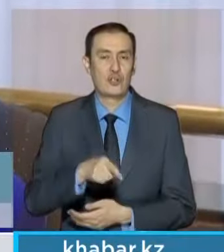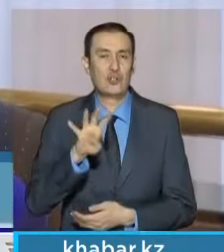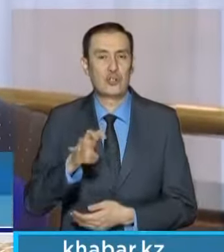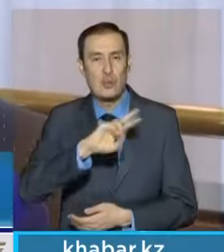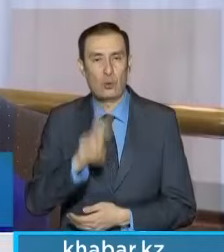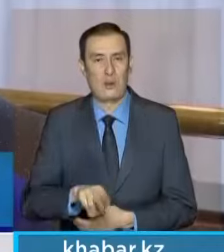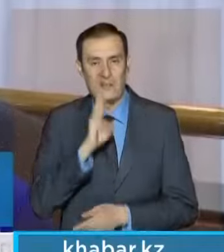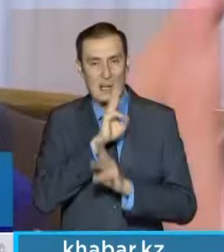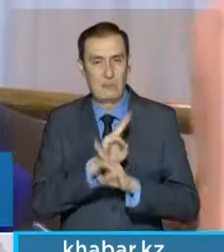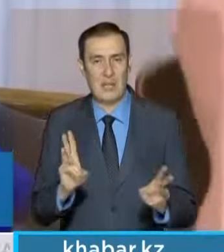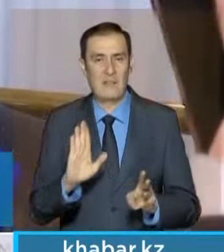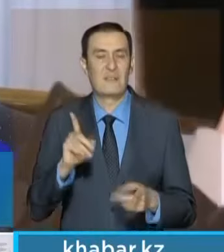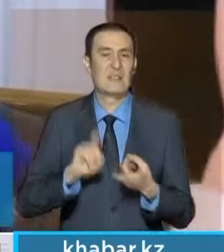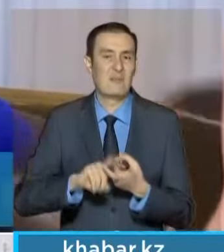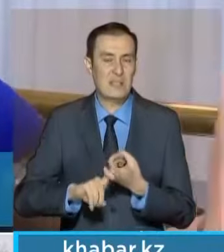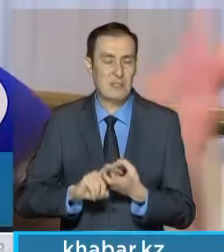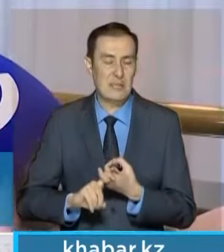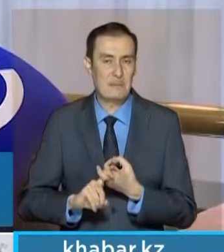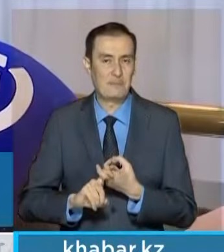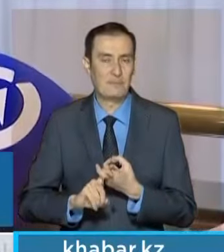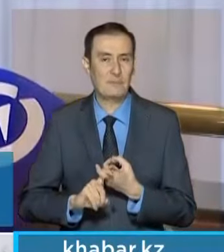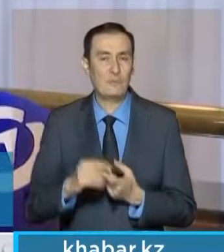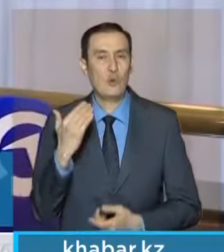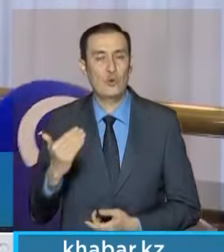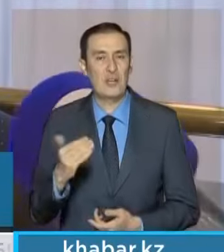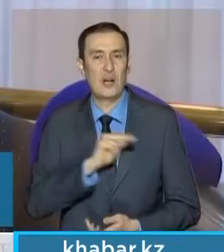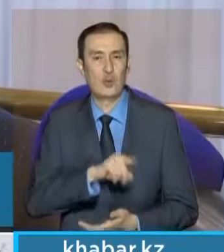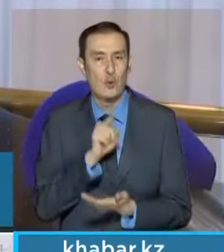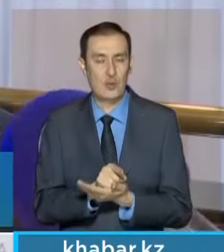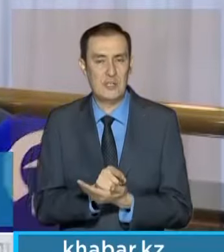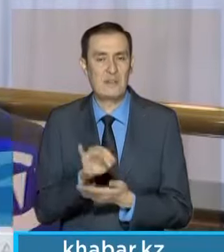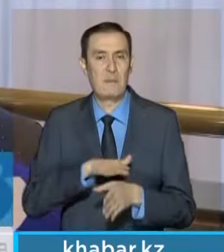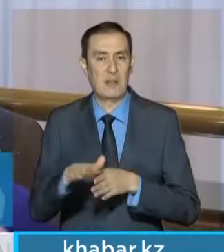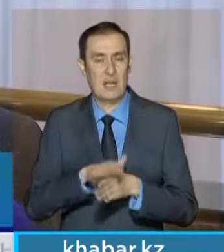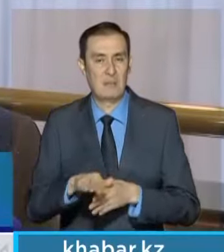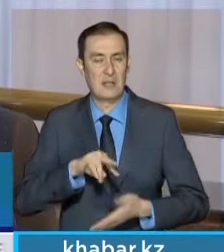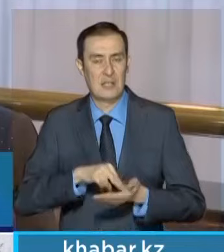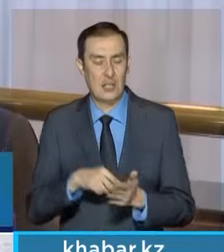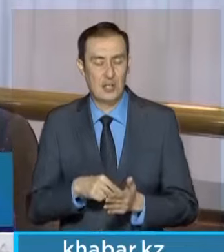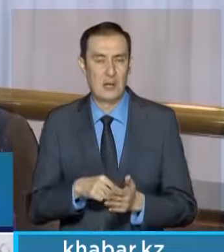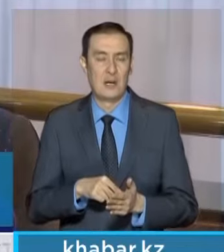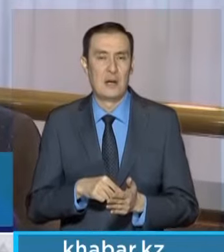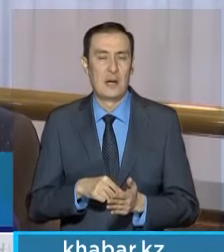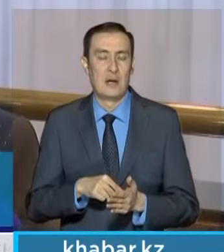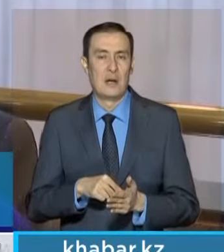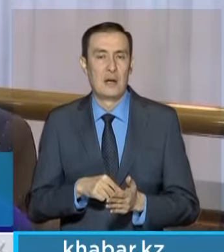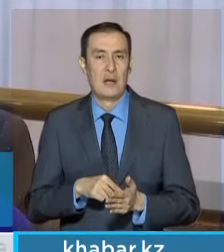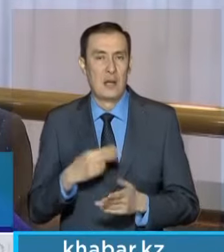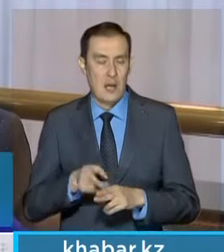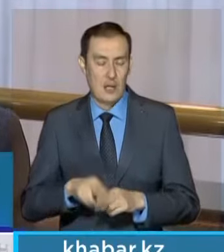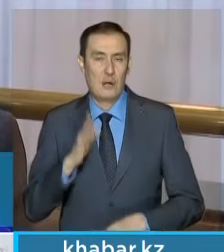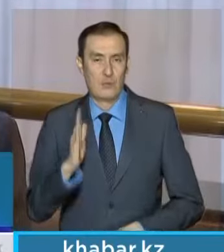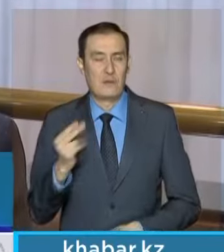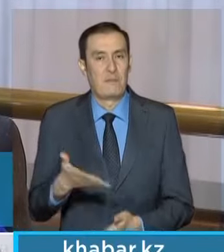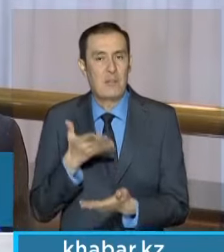1400 долларов, в зависимости от их должности, от выполняемой функции. Это будет